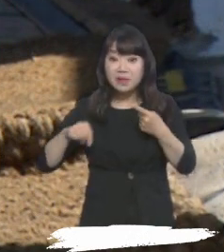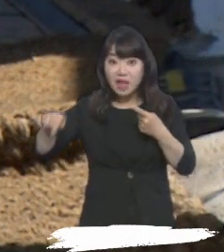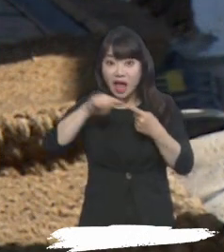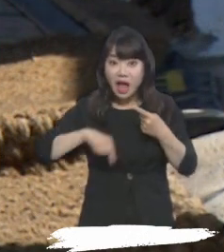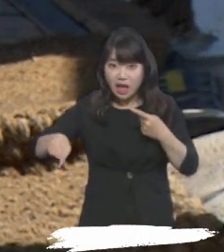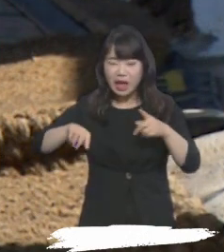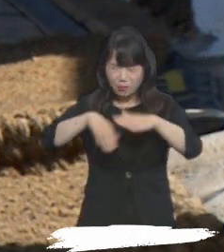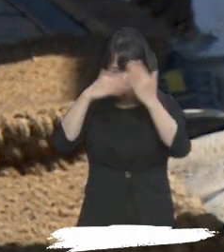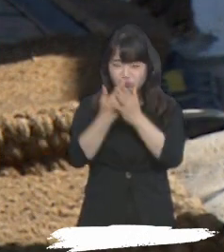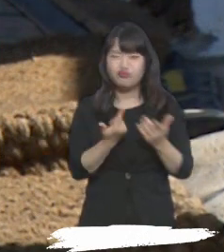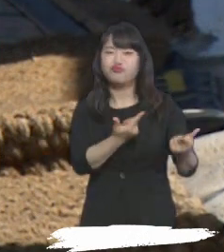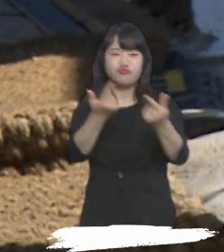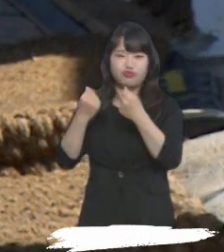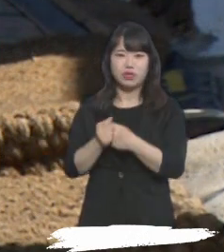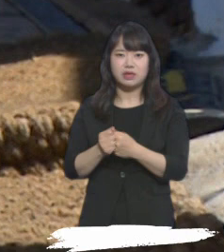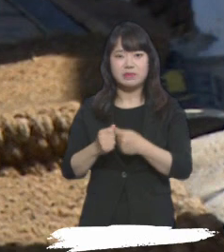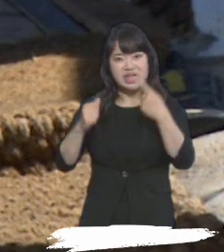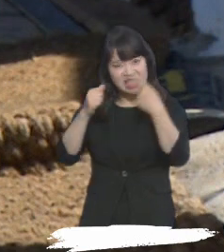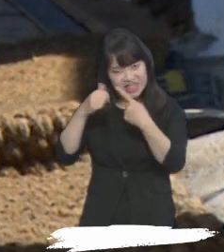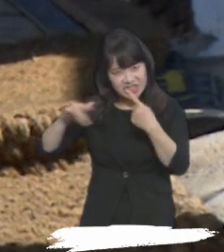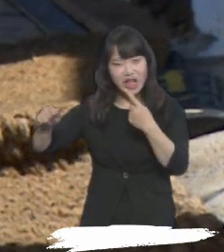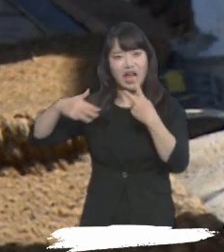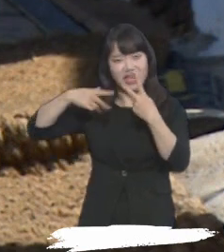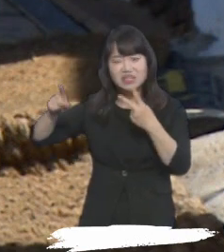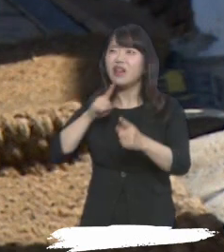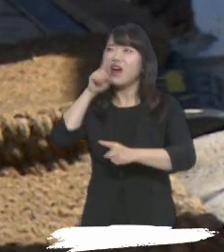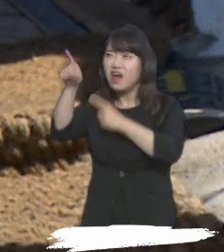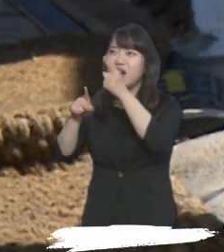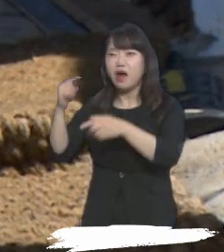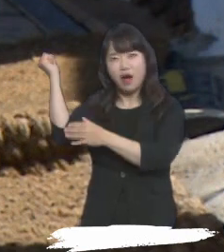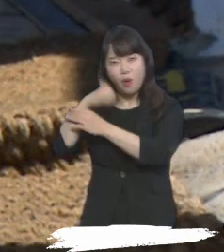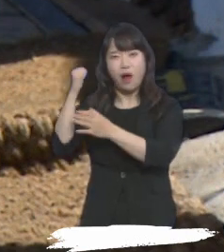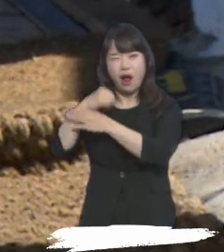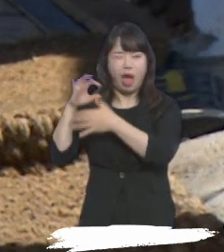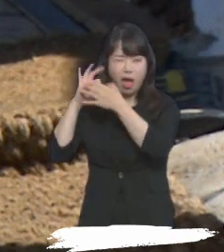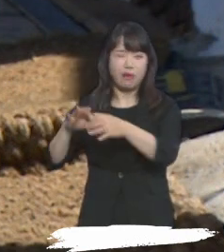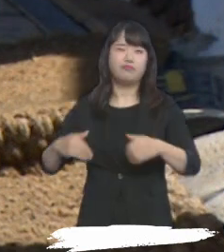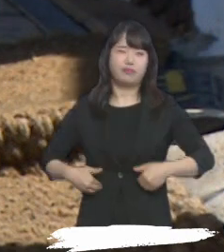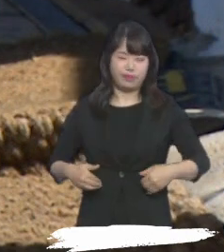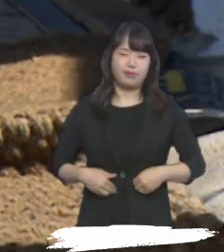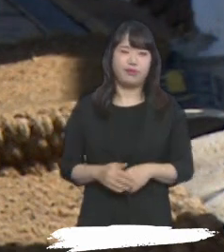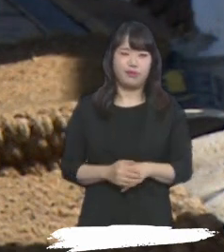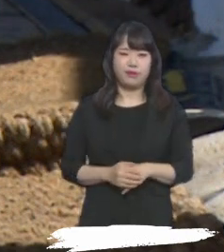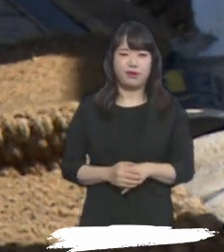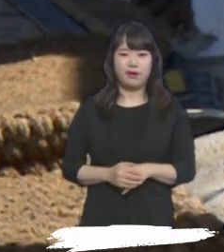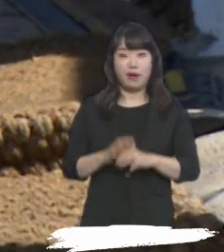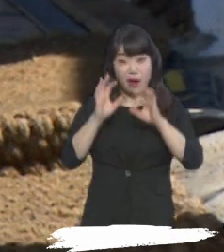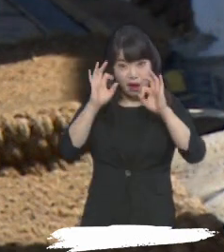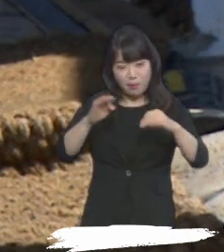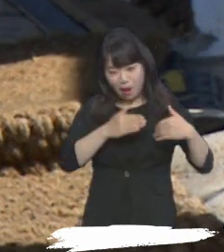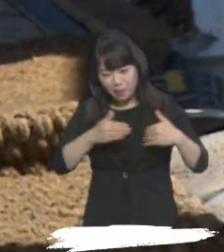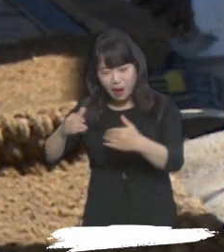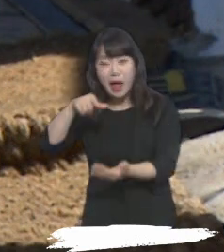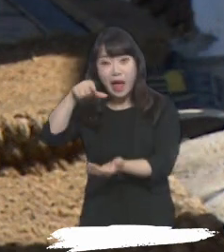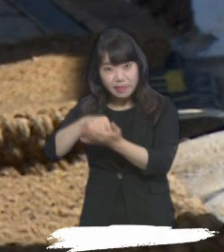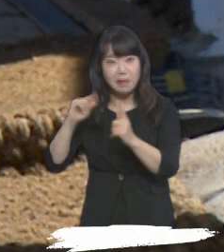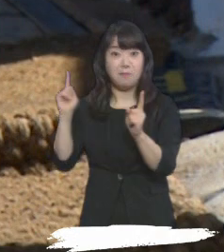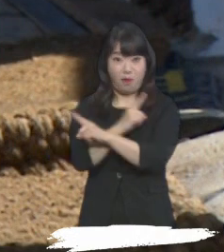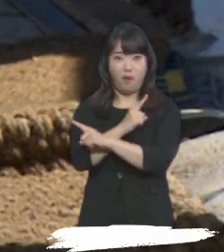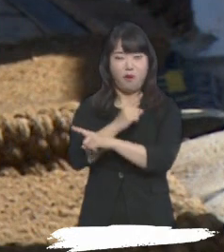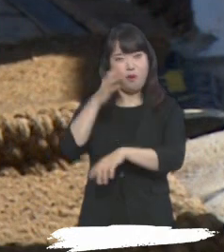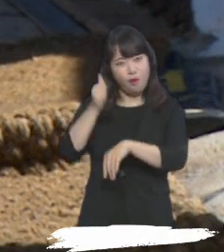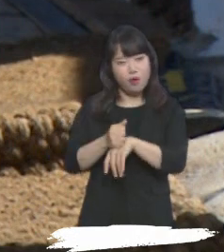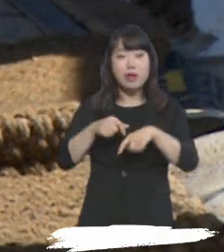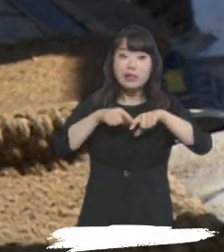뭐 기본적으로 두세 번의 심의를 거쳐야 된다 하더라고요. 그래서 그런 간소화를 좀 시켜주시면